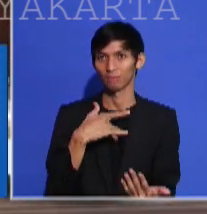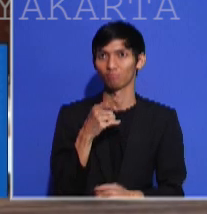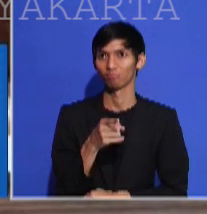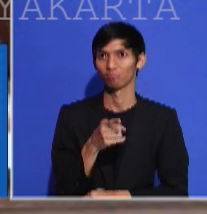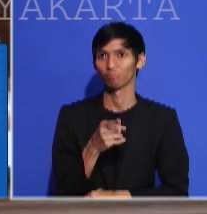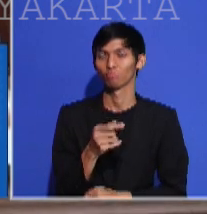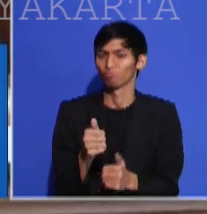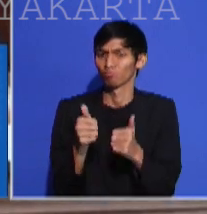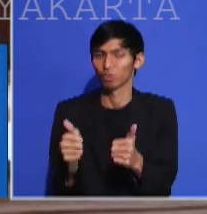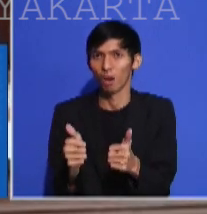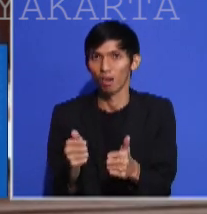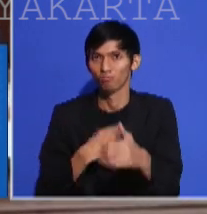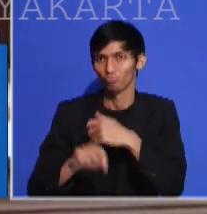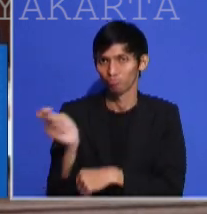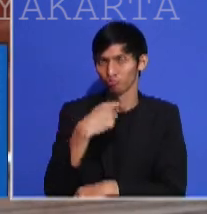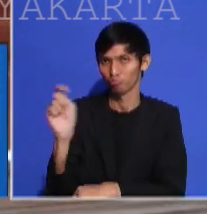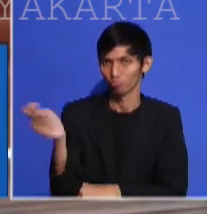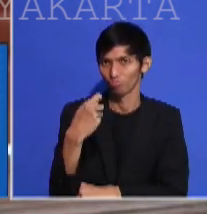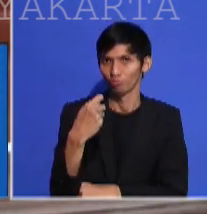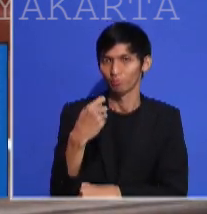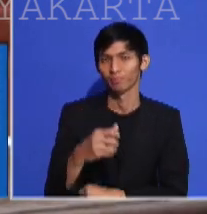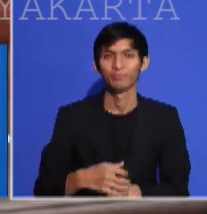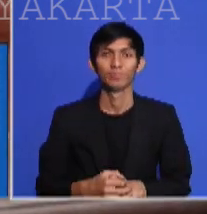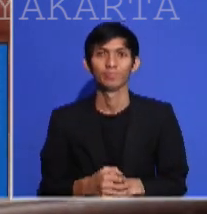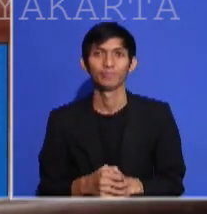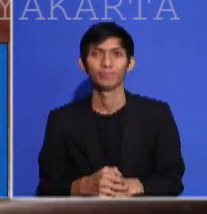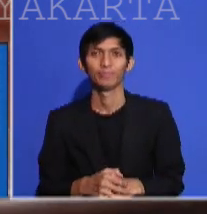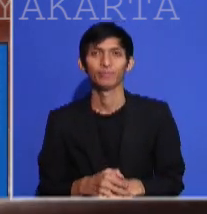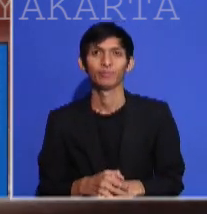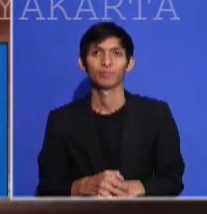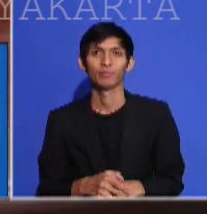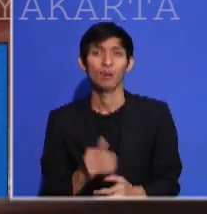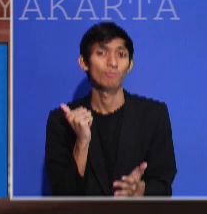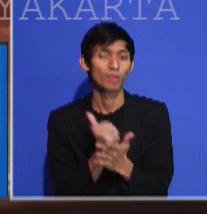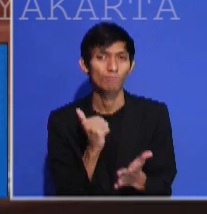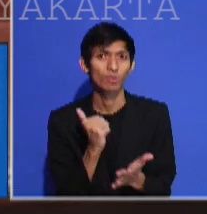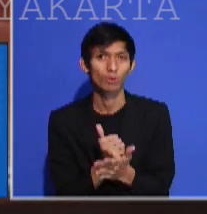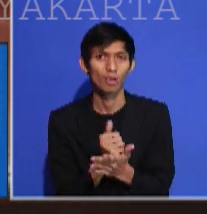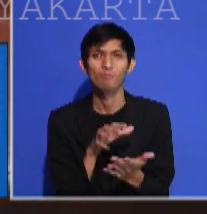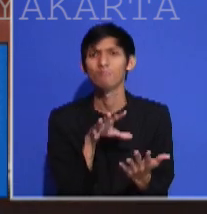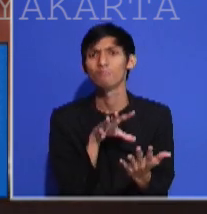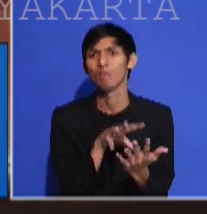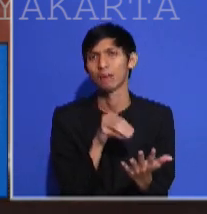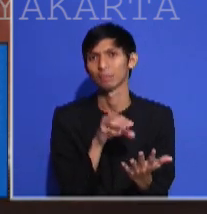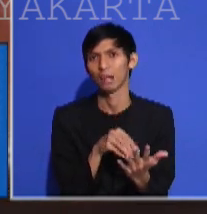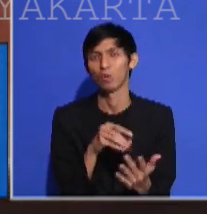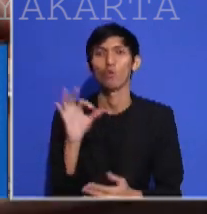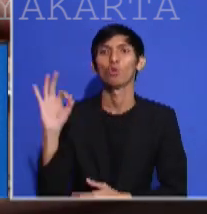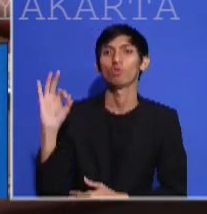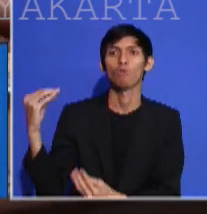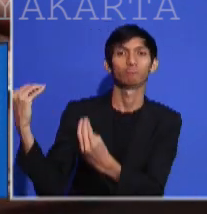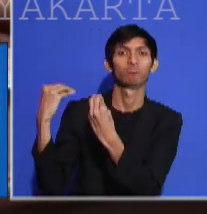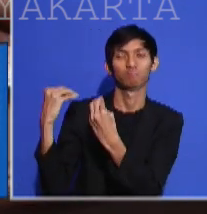situ seperti itu dan eh saya benar-benar belajar dari nol dan saya hanya mengikuti arahan dari